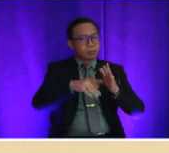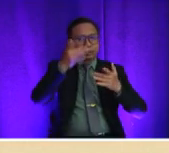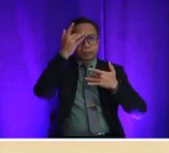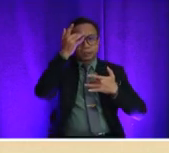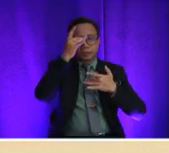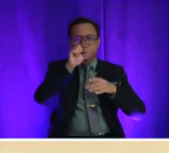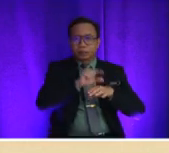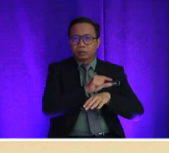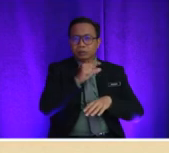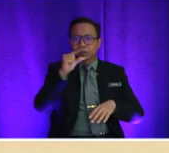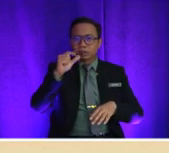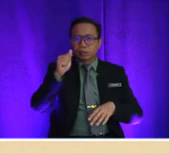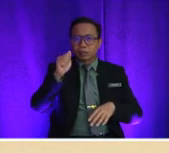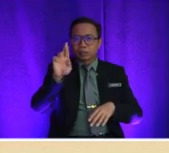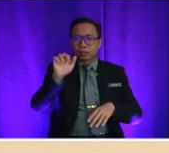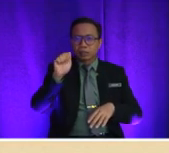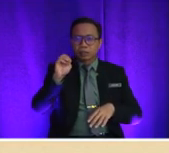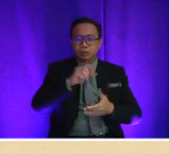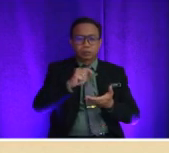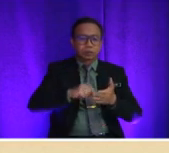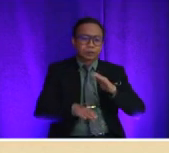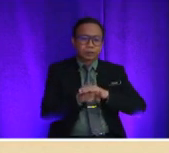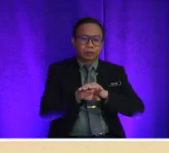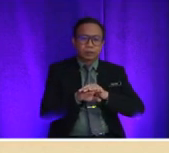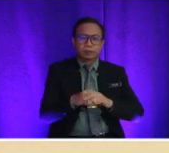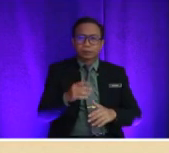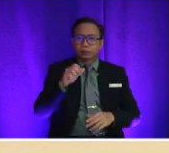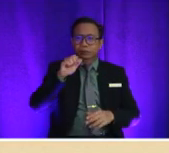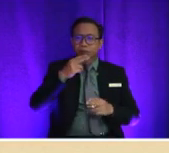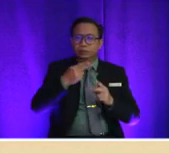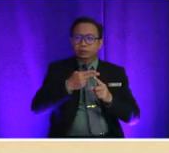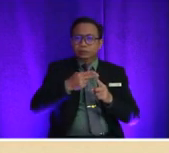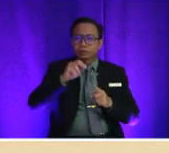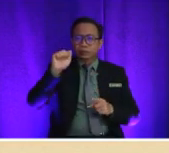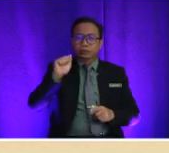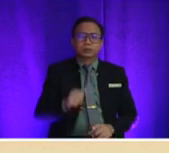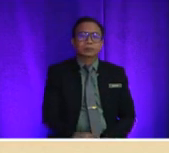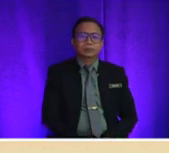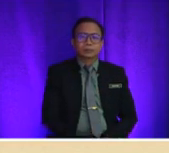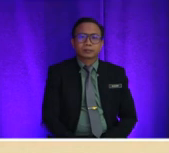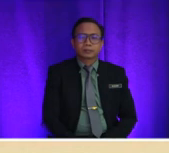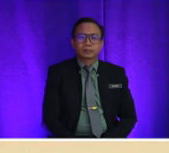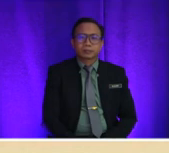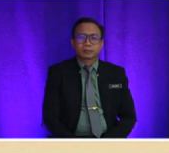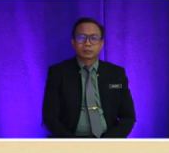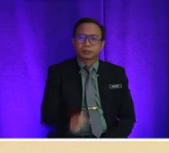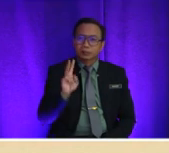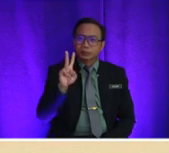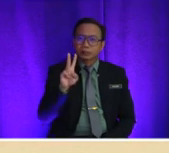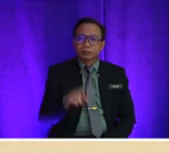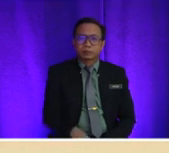garam so kita tulis pada bagian bawah itu ada huruf e jangan tulis garam hah oke yang kedua